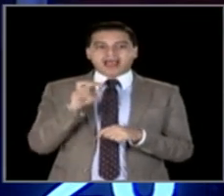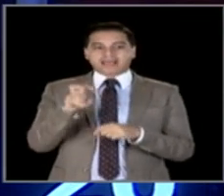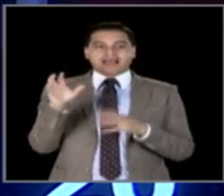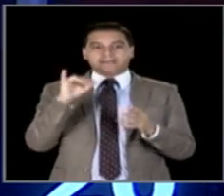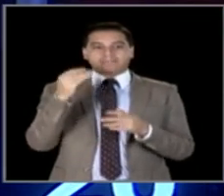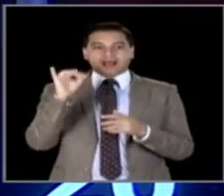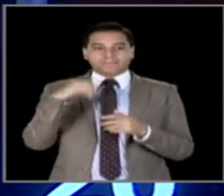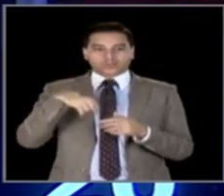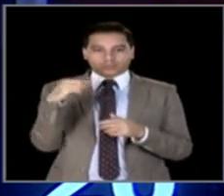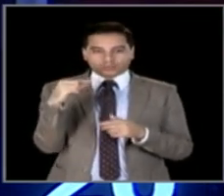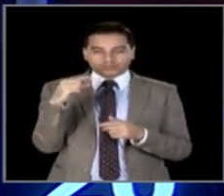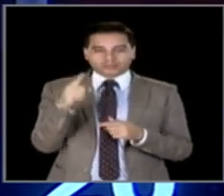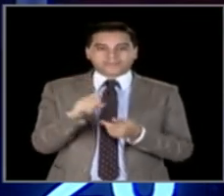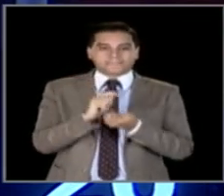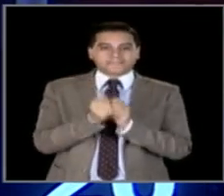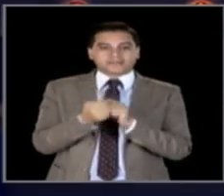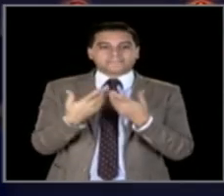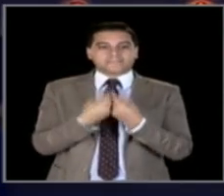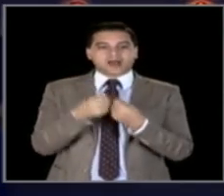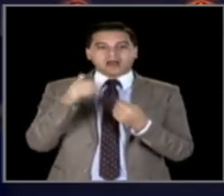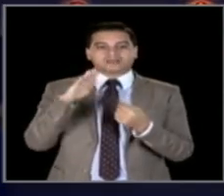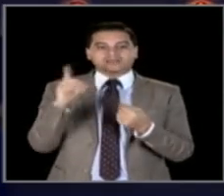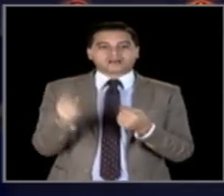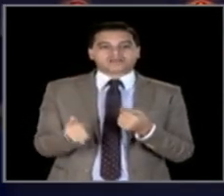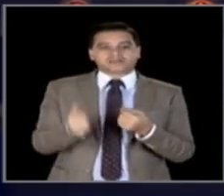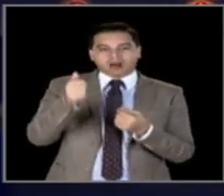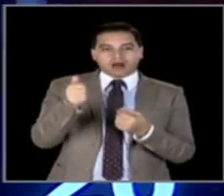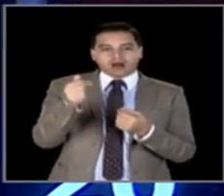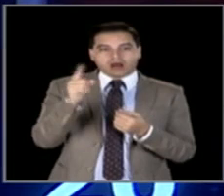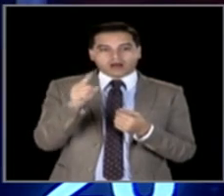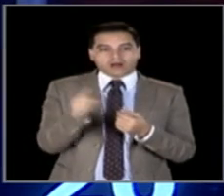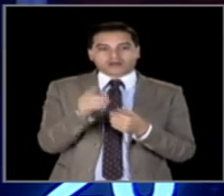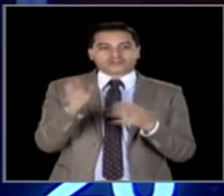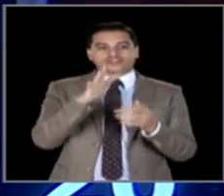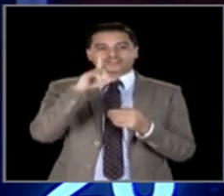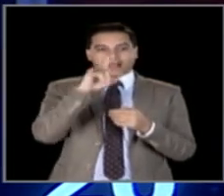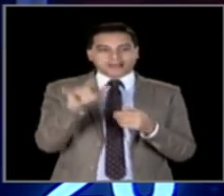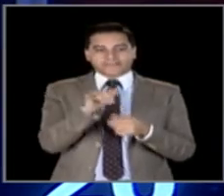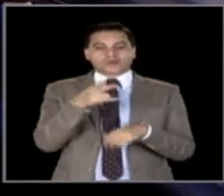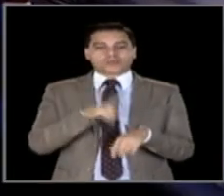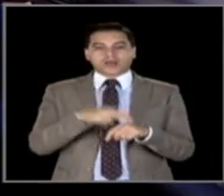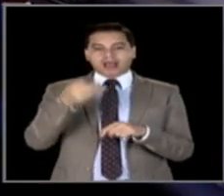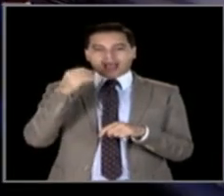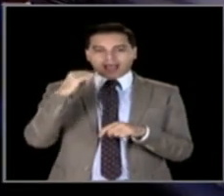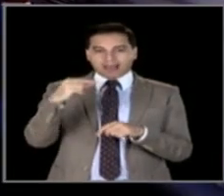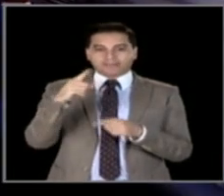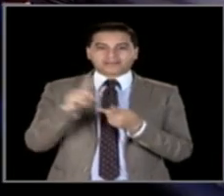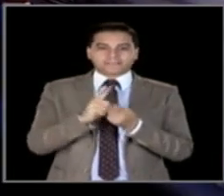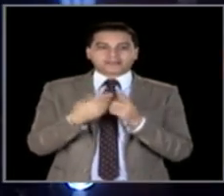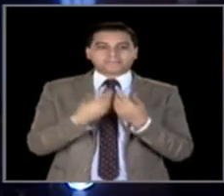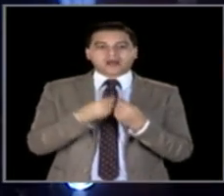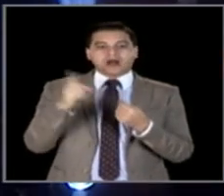مكان اسراء شلبي، واحمد متولي نزل مكان رضا